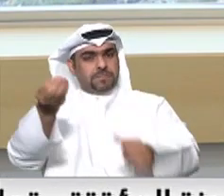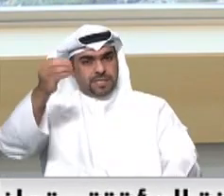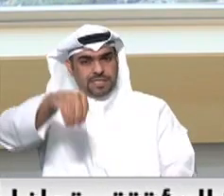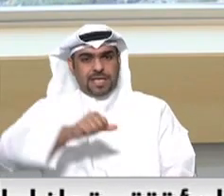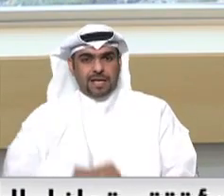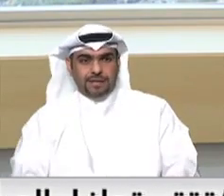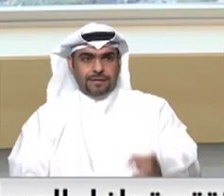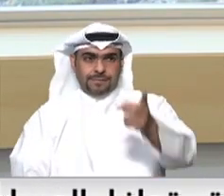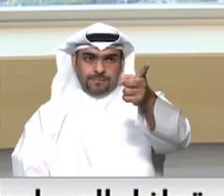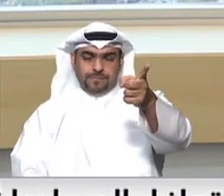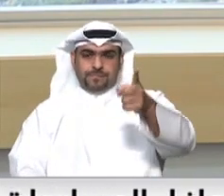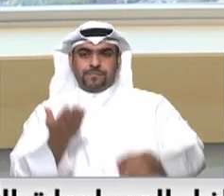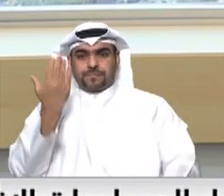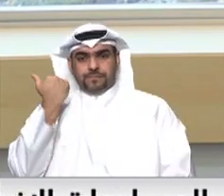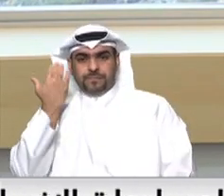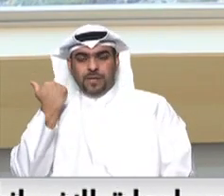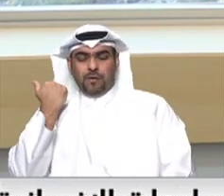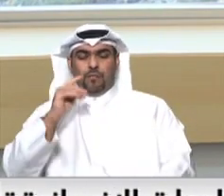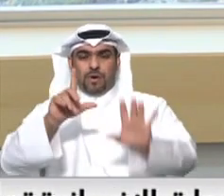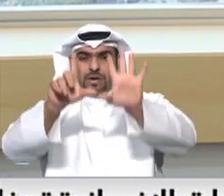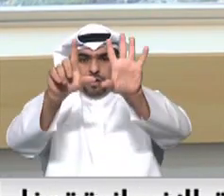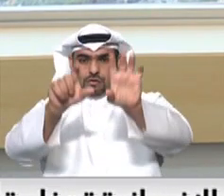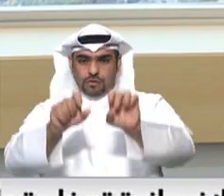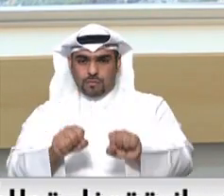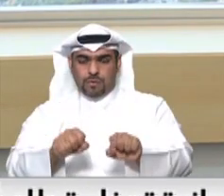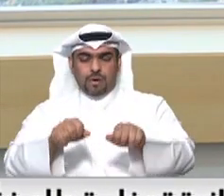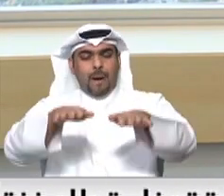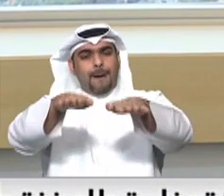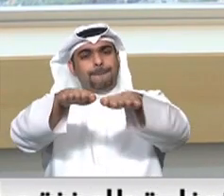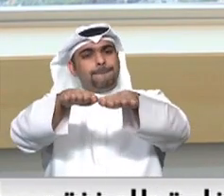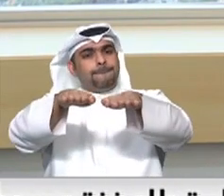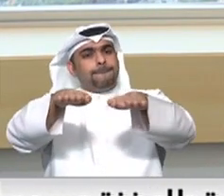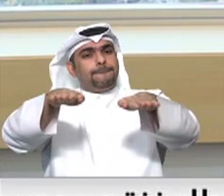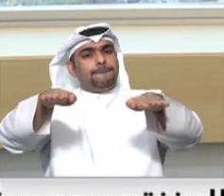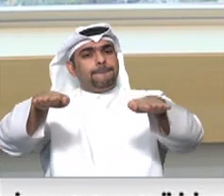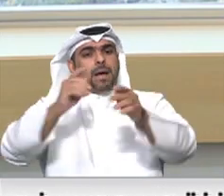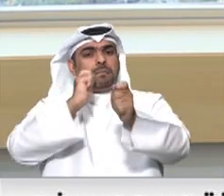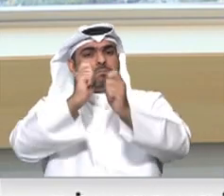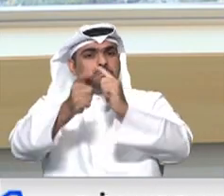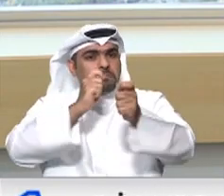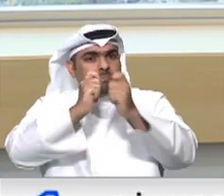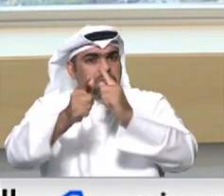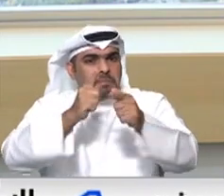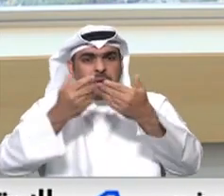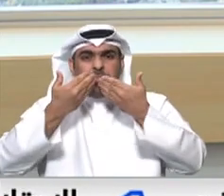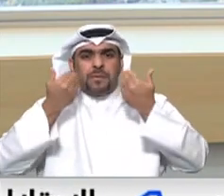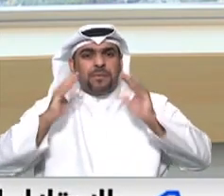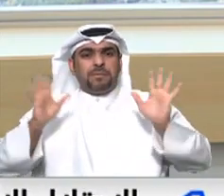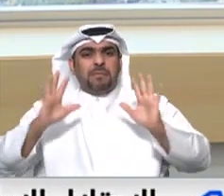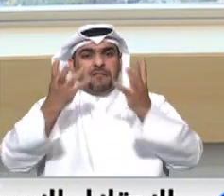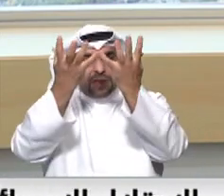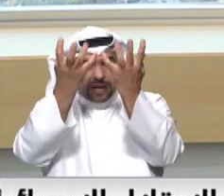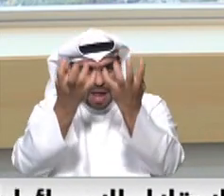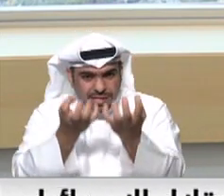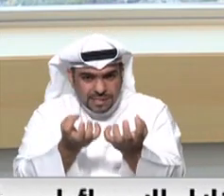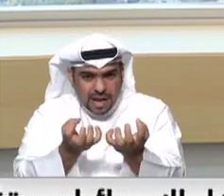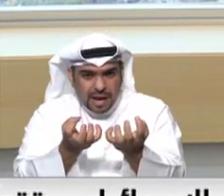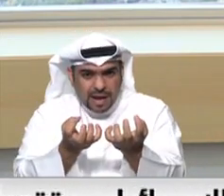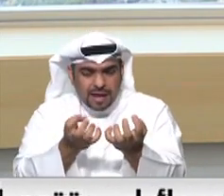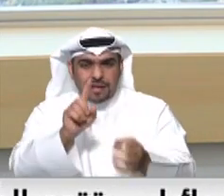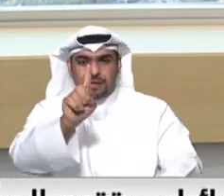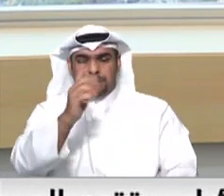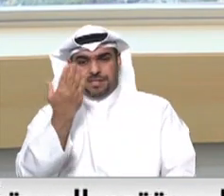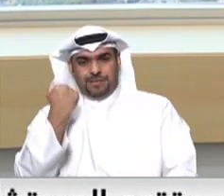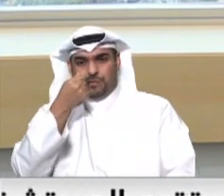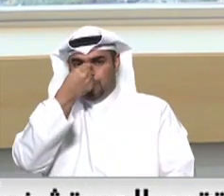جلسات الأسبوع، لكن مؤشري السوق الأول والعام تمكنوا من الإغلاق